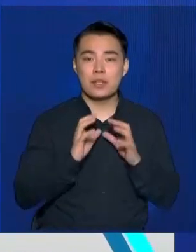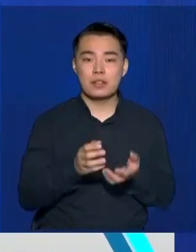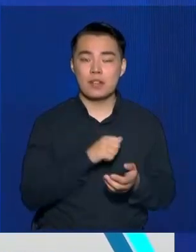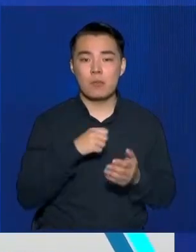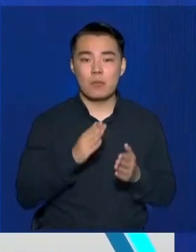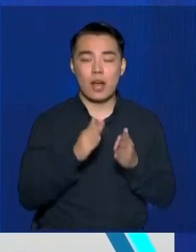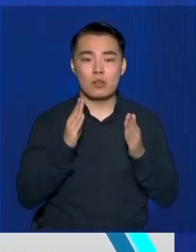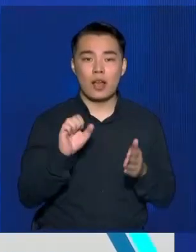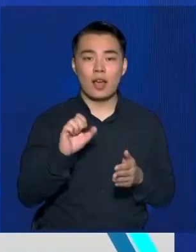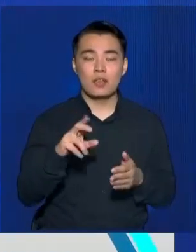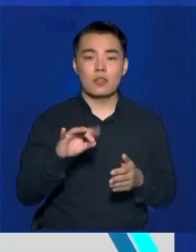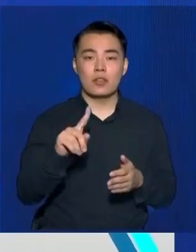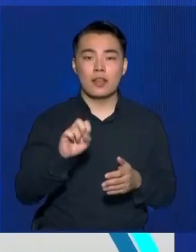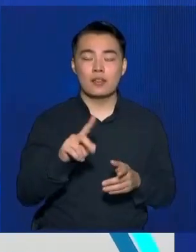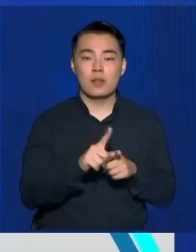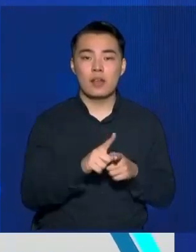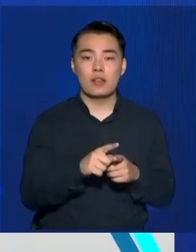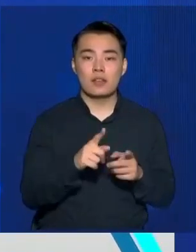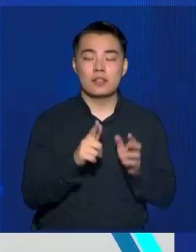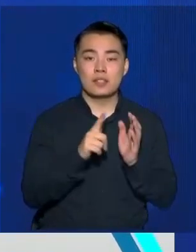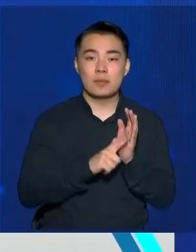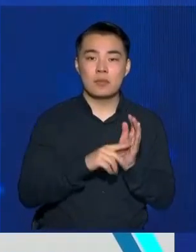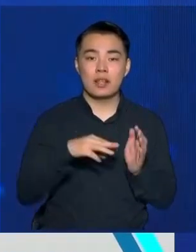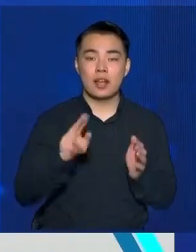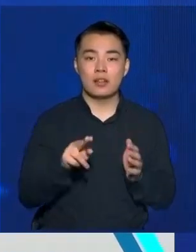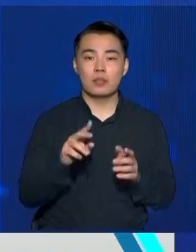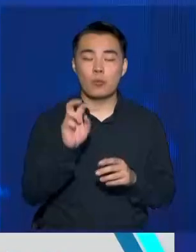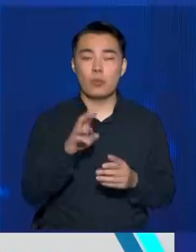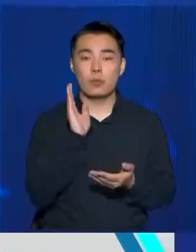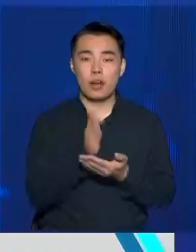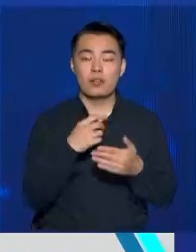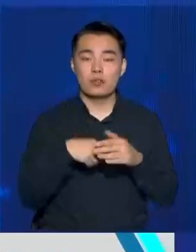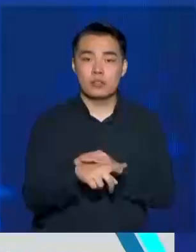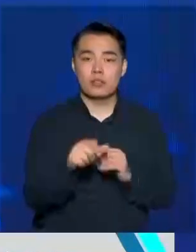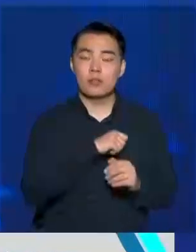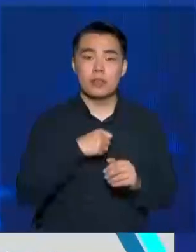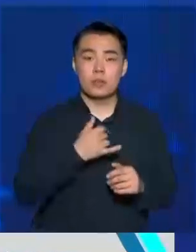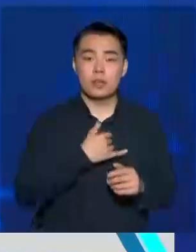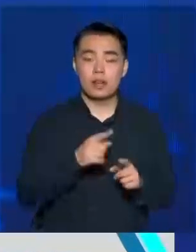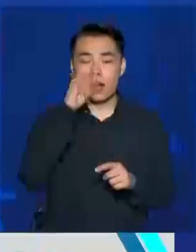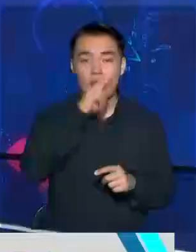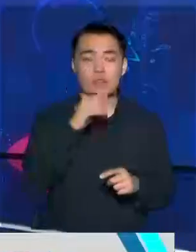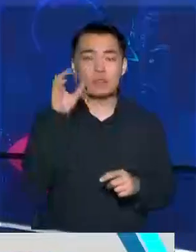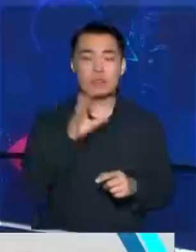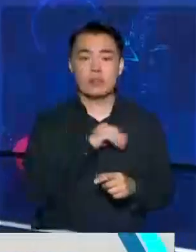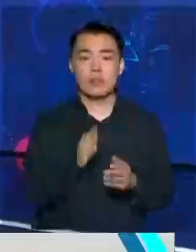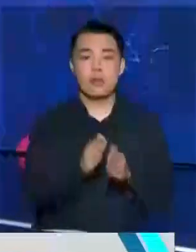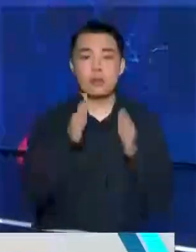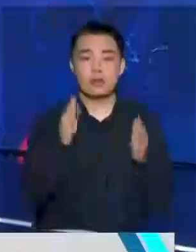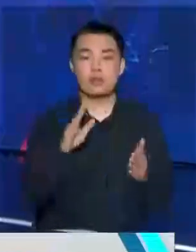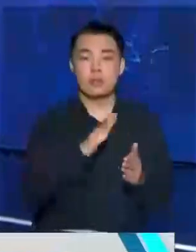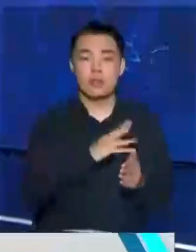У них активы более 40 миллиардов долларов составляют. Мы, казахстанцы, слышали его больше